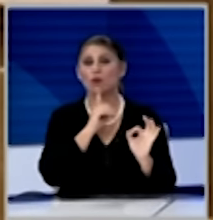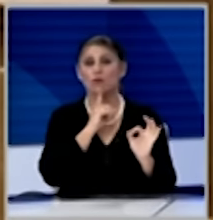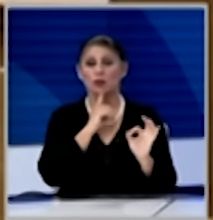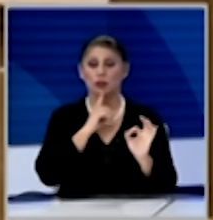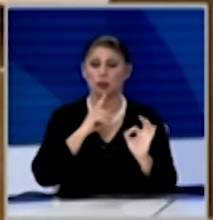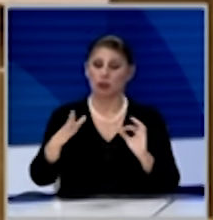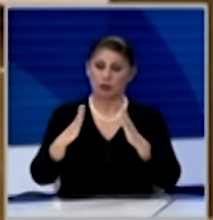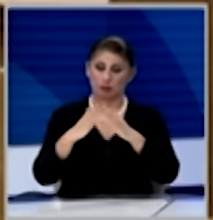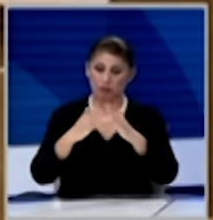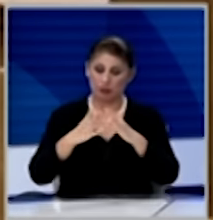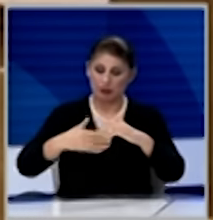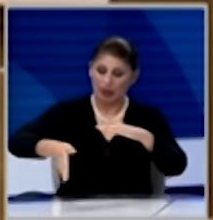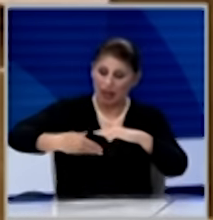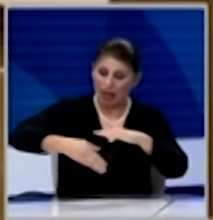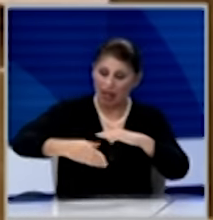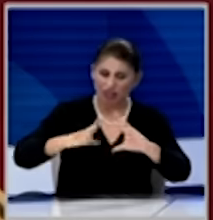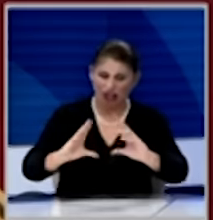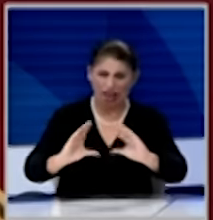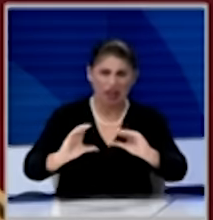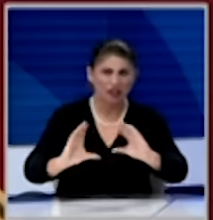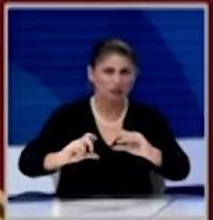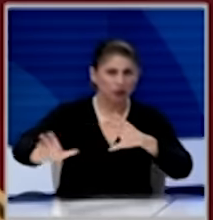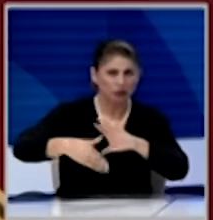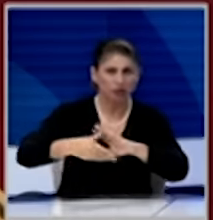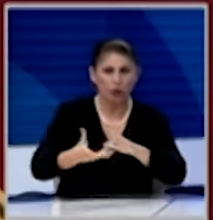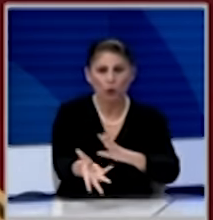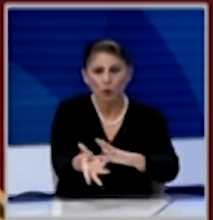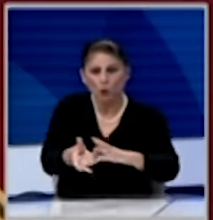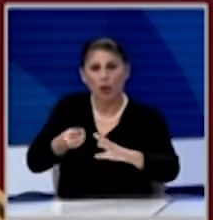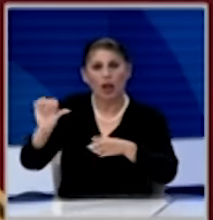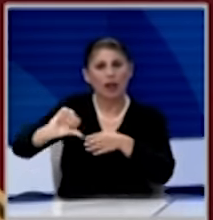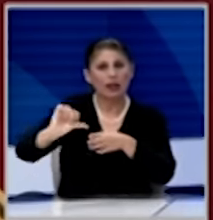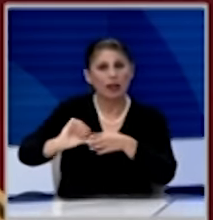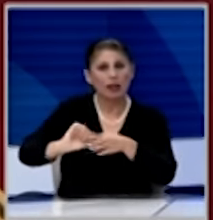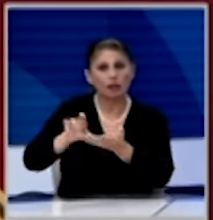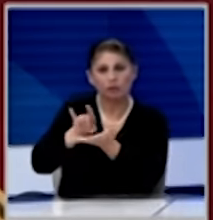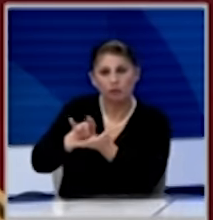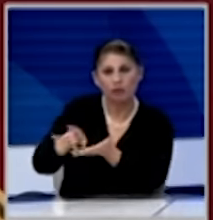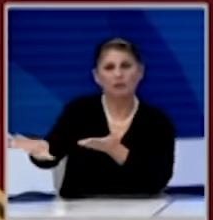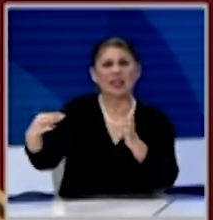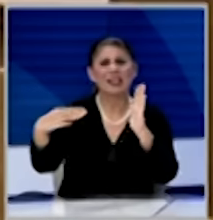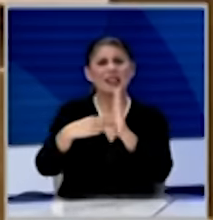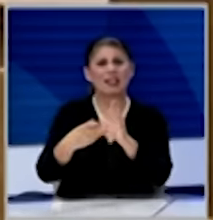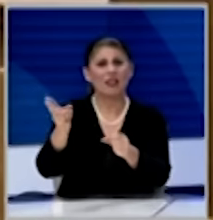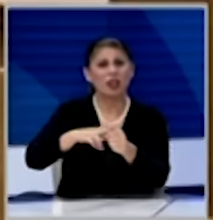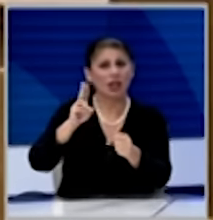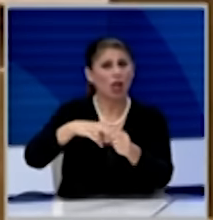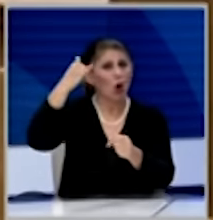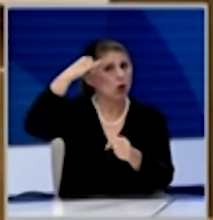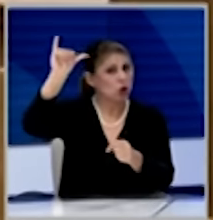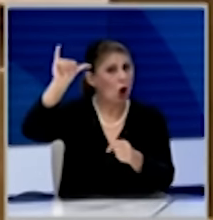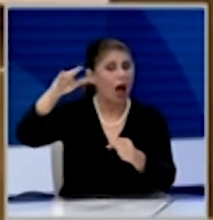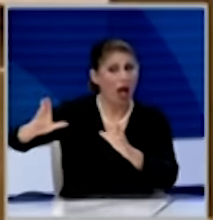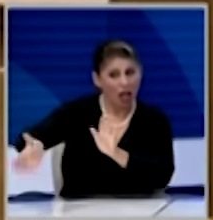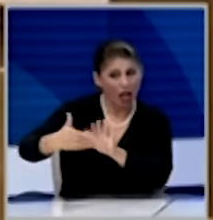καθαρισμός των σπιτιών απ τις λάσπες η απάντληση υδάτων η απομάκρυνση και η ταφή χιλιάδων νεκρών ζώων